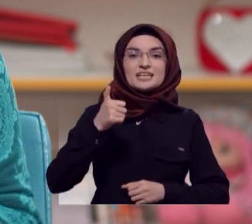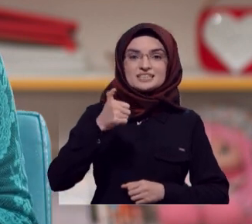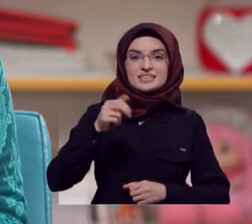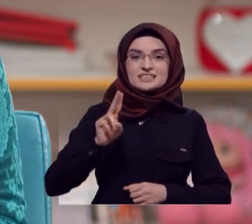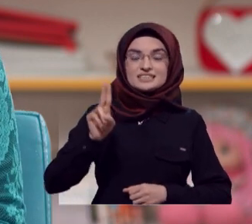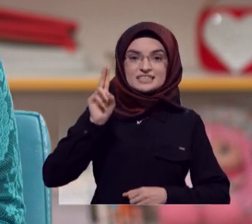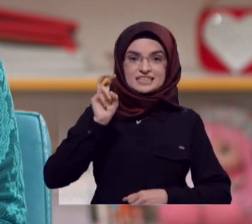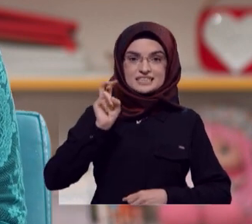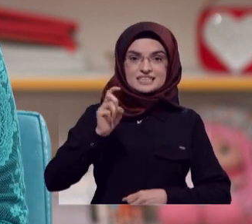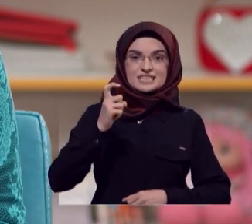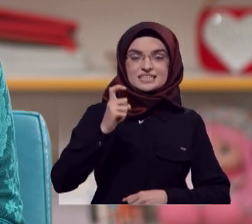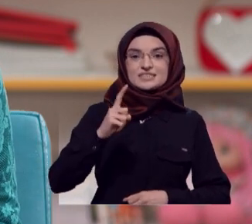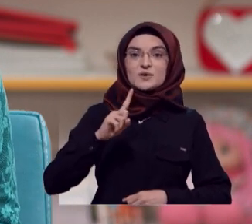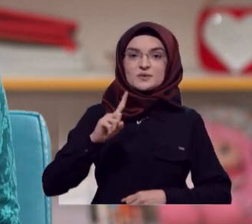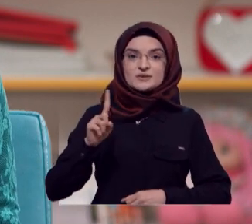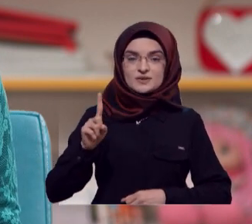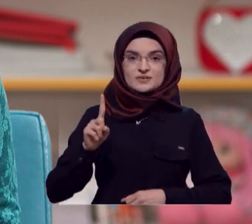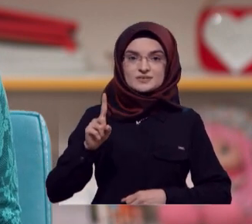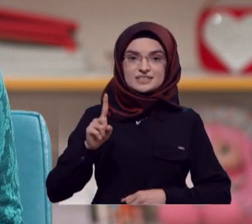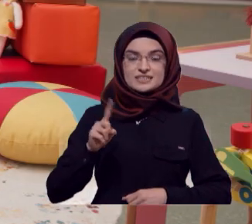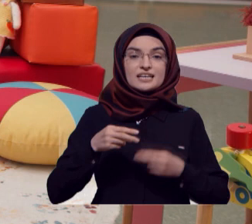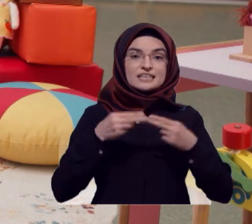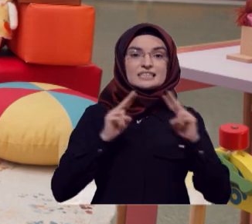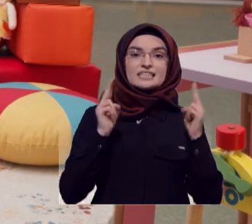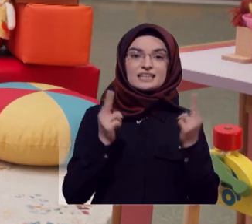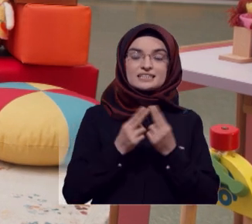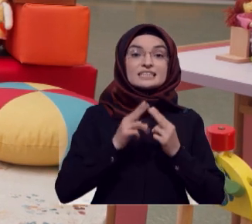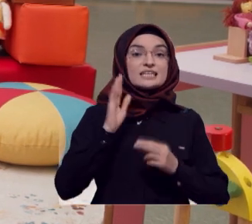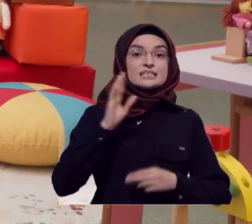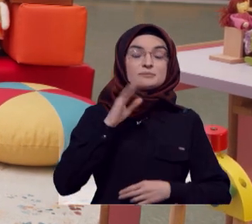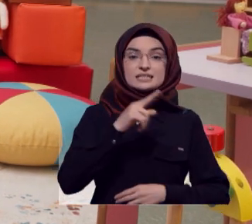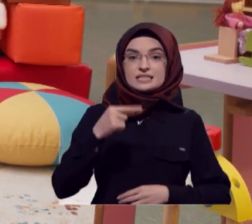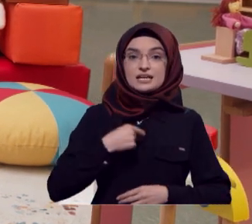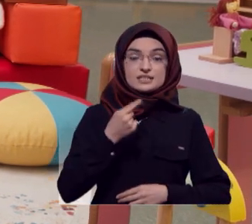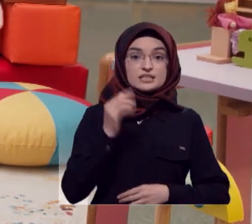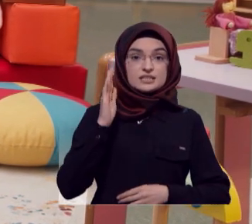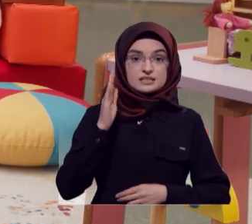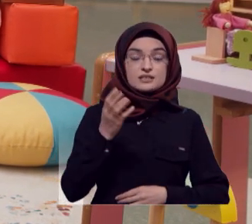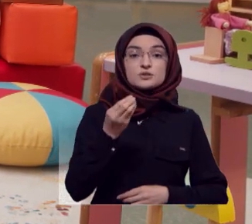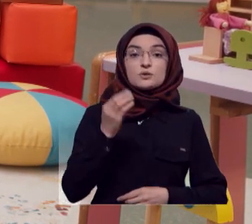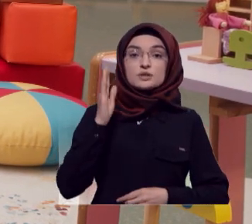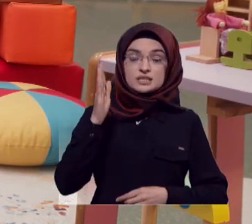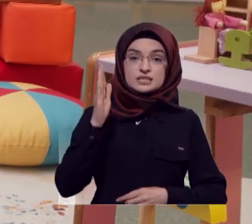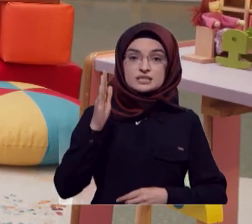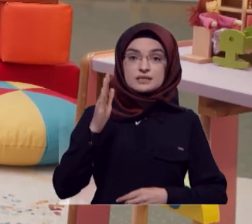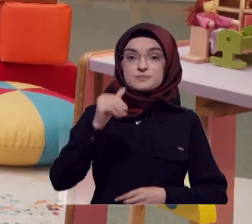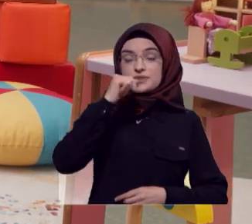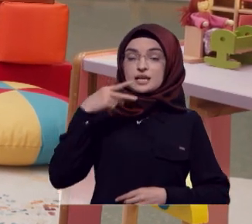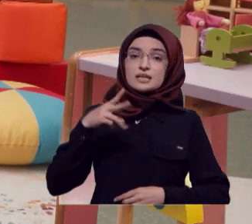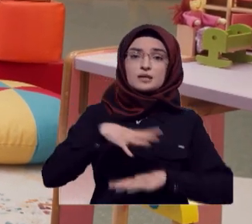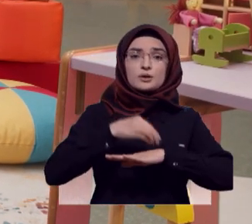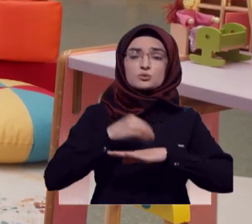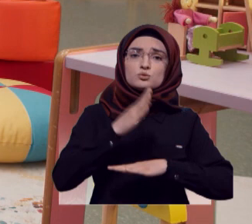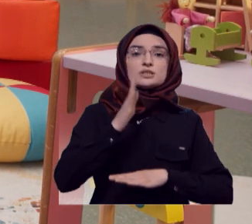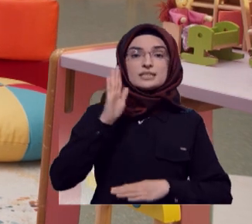4, 5, 6, 7, 8, 9, 10. Hikaye diyarına gideriz biz. Az gideriz, uz gideriz,